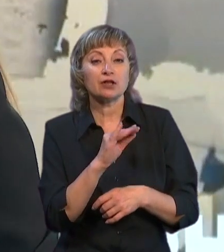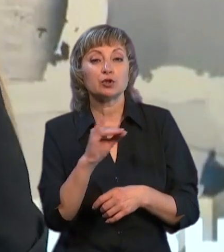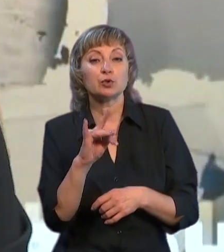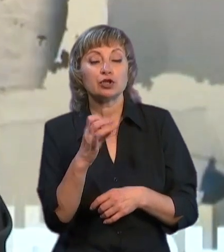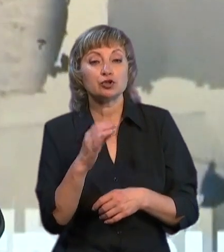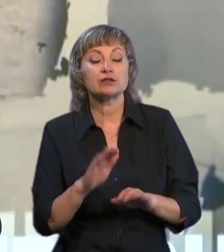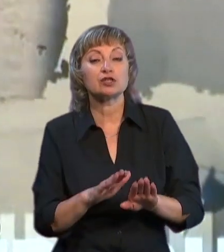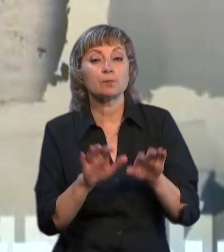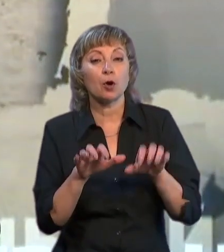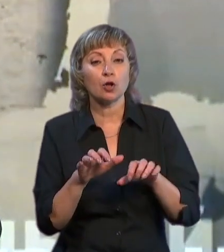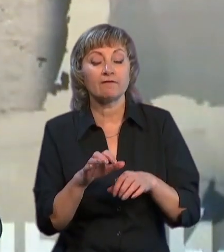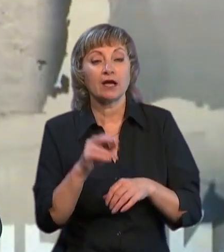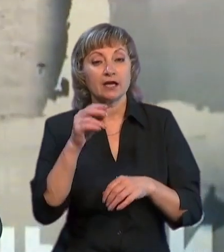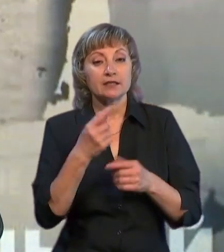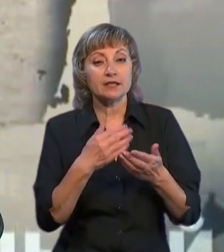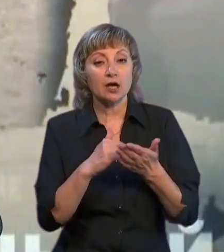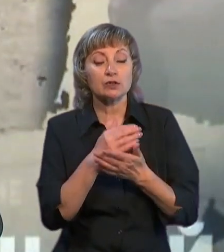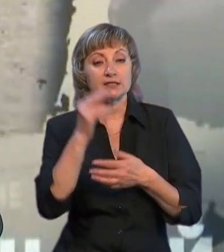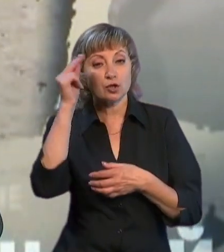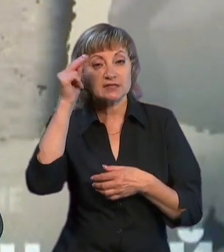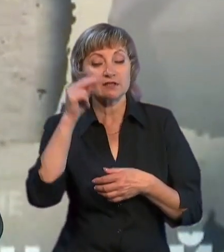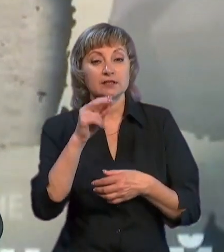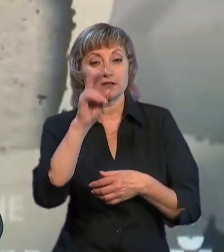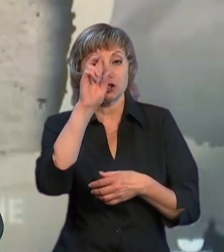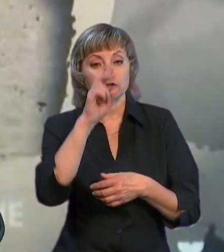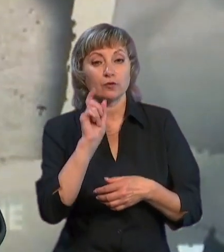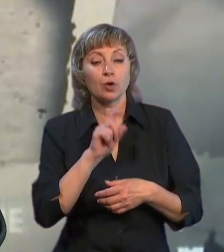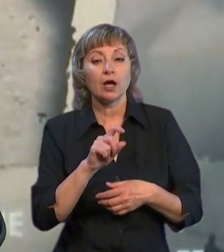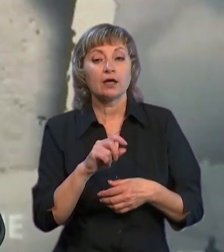голови Державної служби якості освіти України з питань цифрового розвитку, цифрових трансформацій і цифровізації.